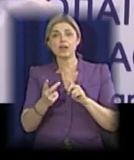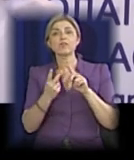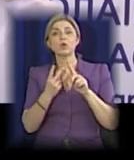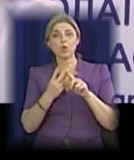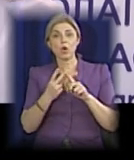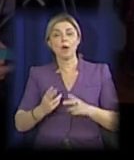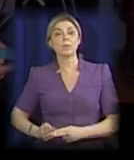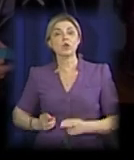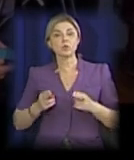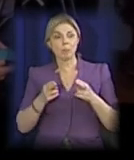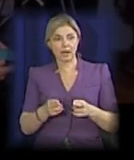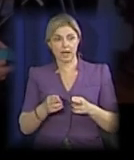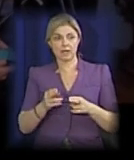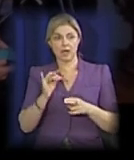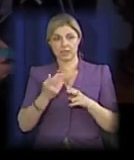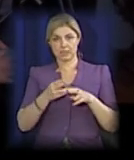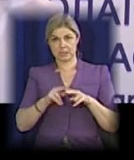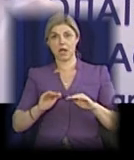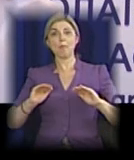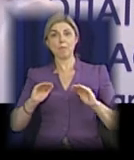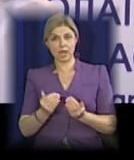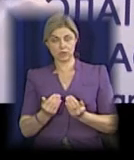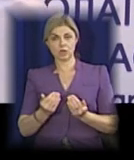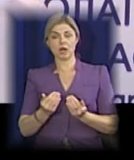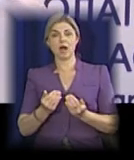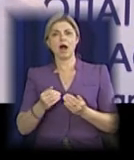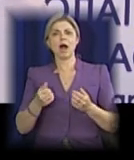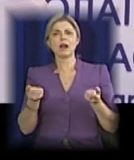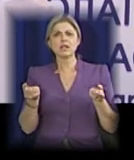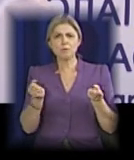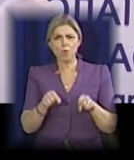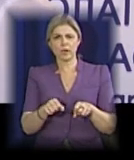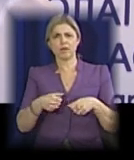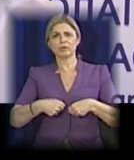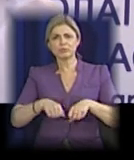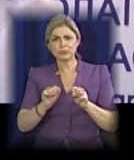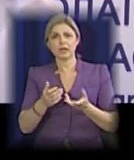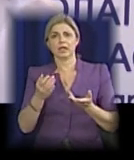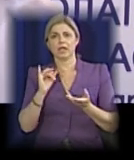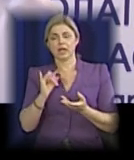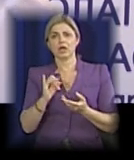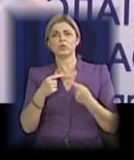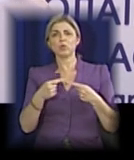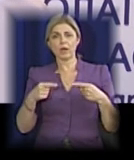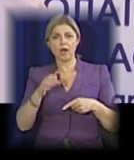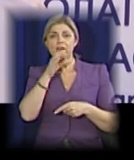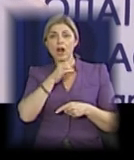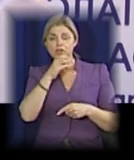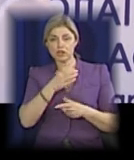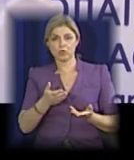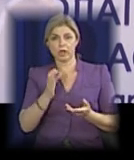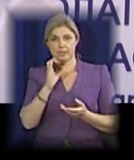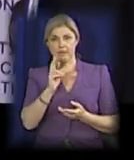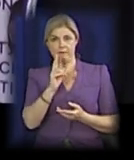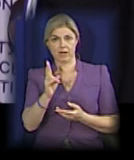кожен другий злочин. Це зменшення грабежів, зменшення розбою, зменшення кваліфікованих крадіжок з